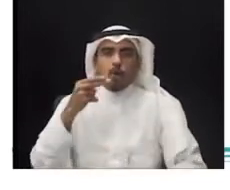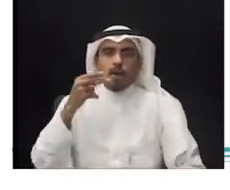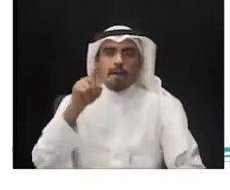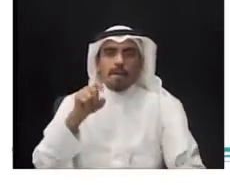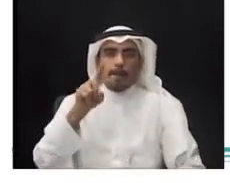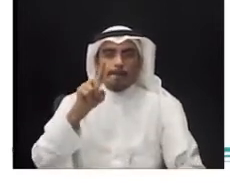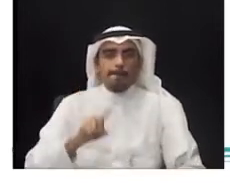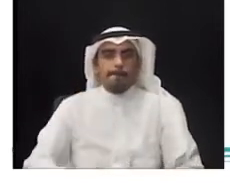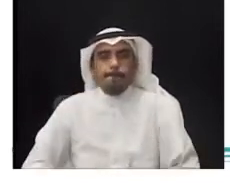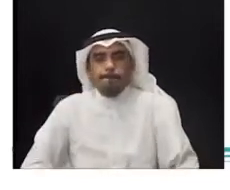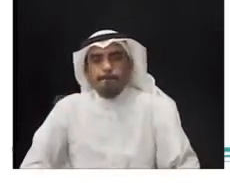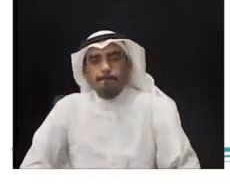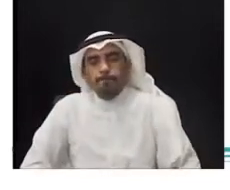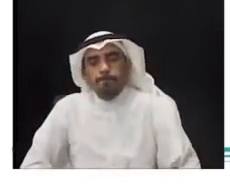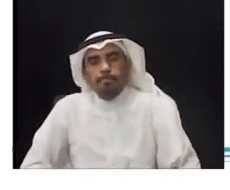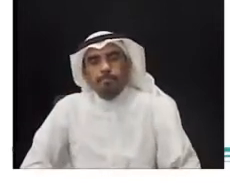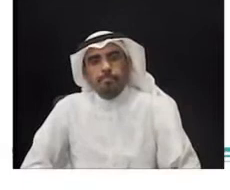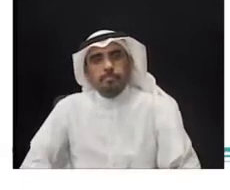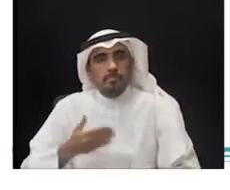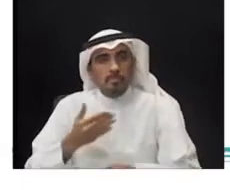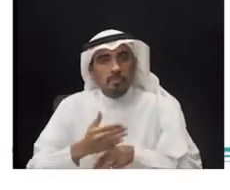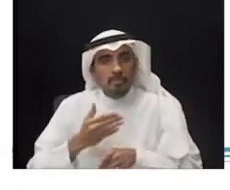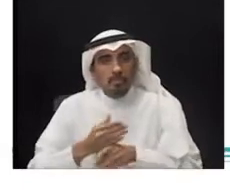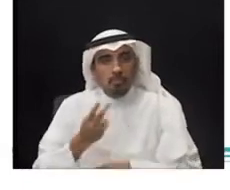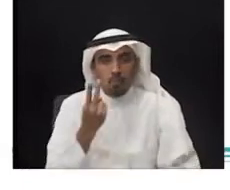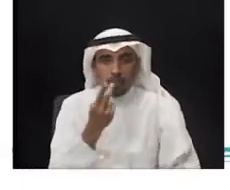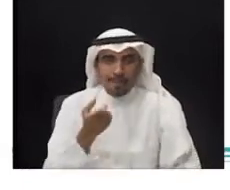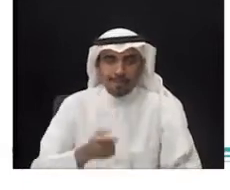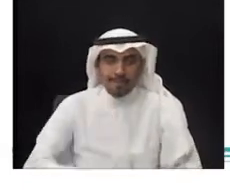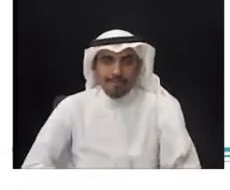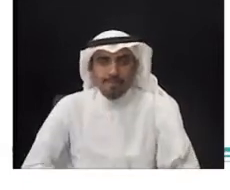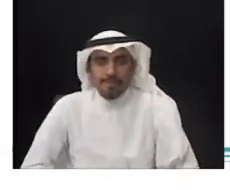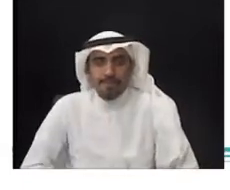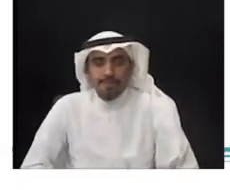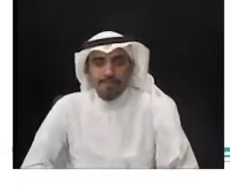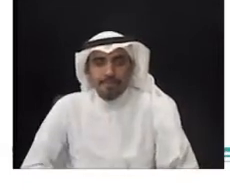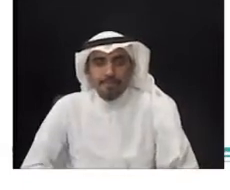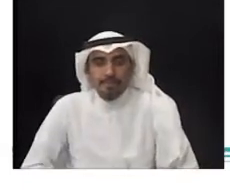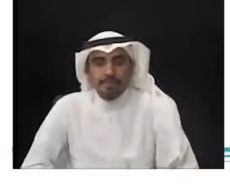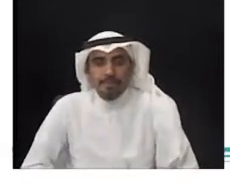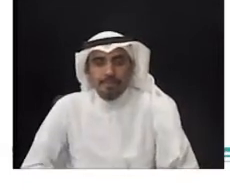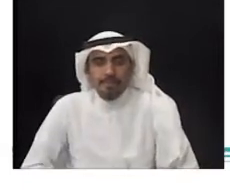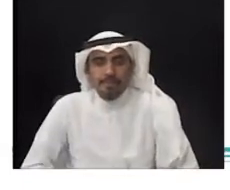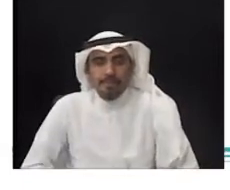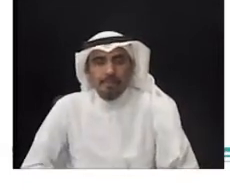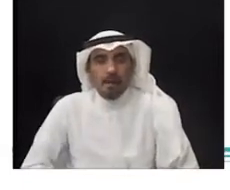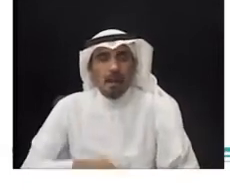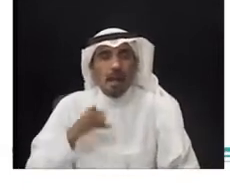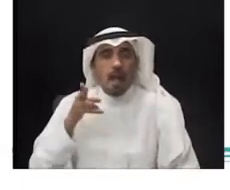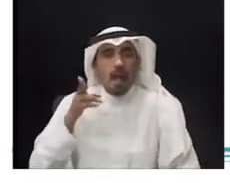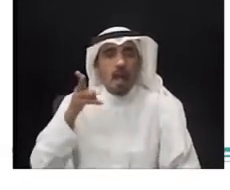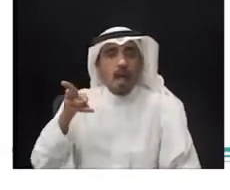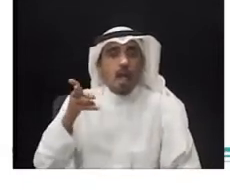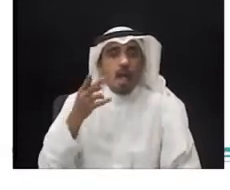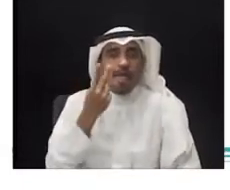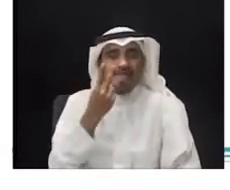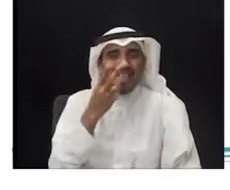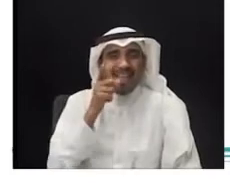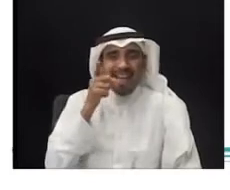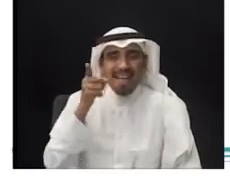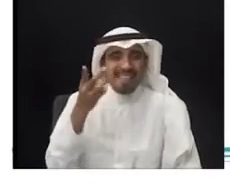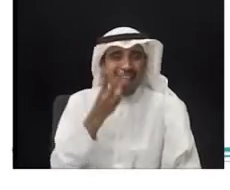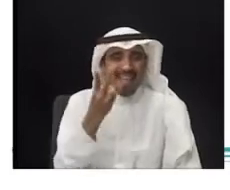وهي معربة أم مبنية؟ تأتي معربة لأنها مثنى. في المثال